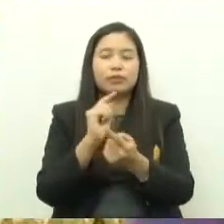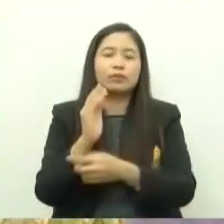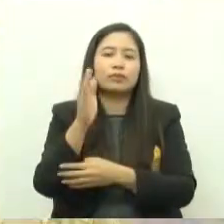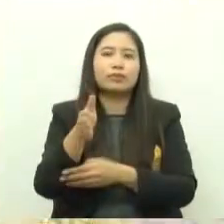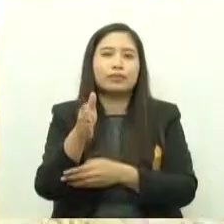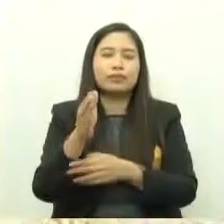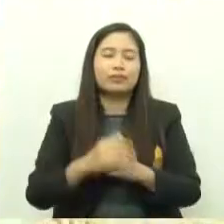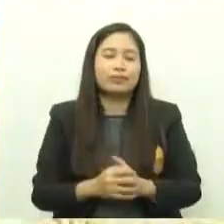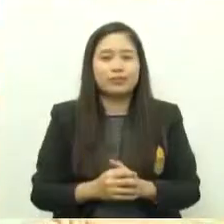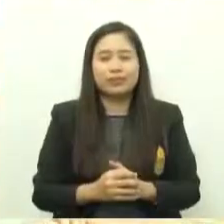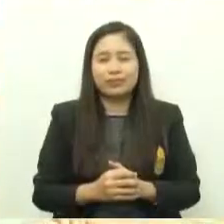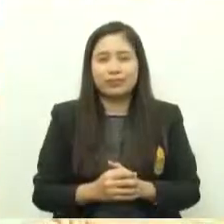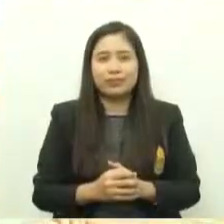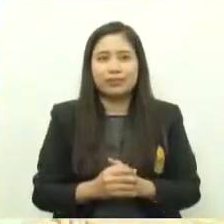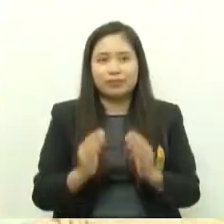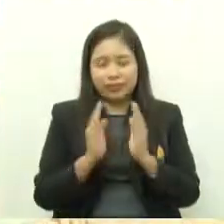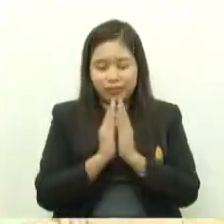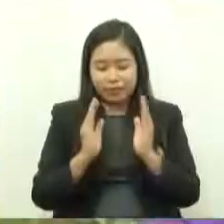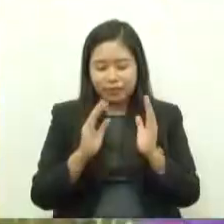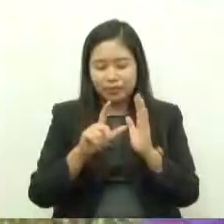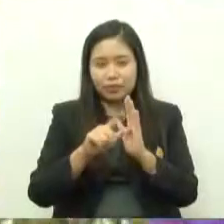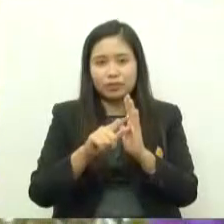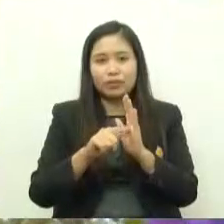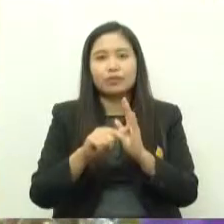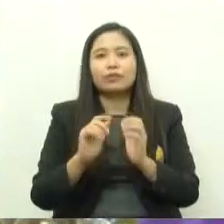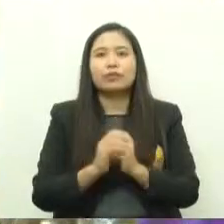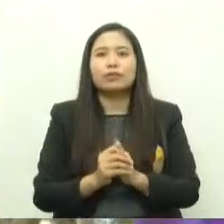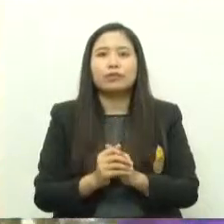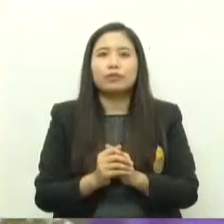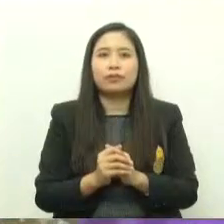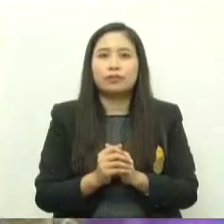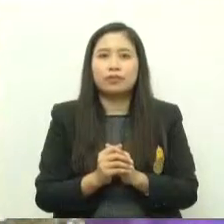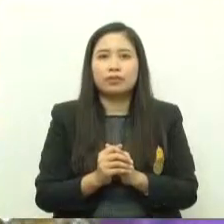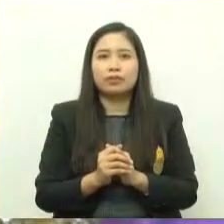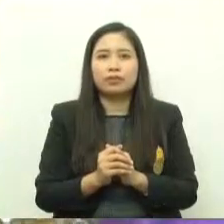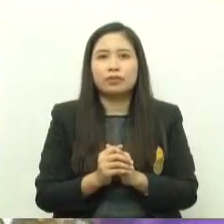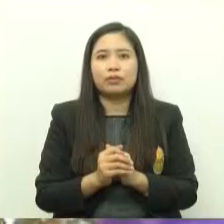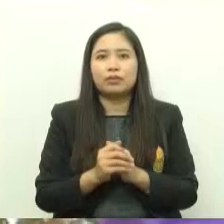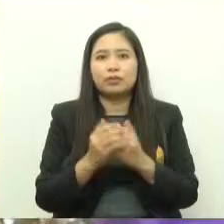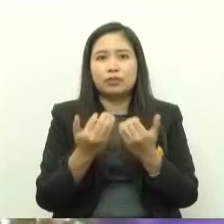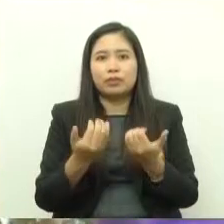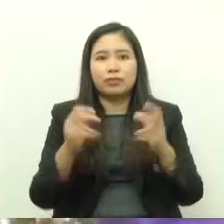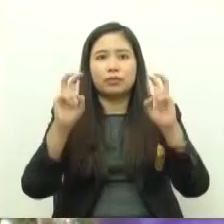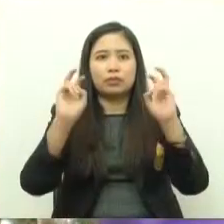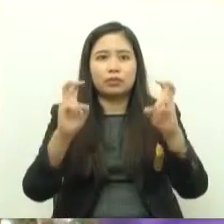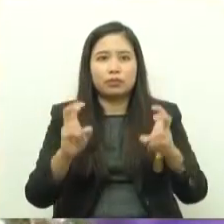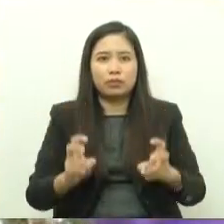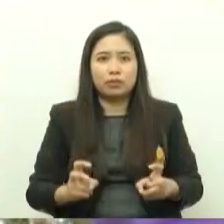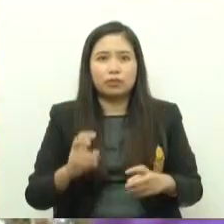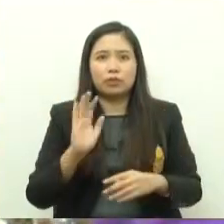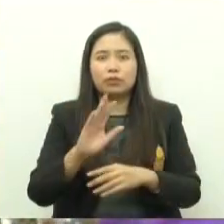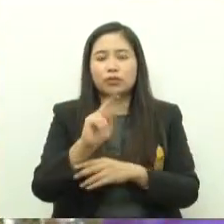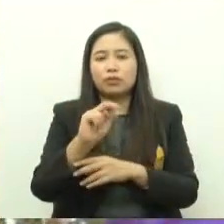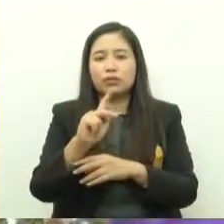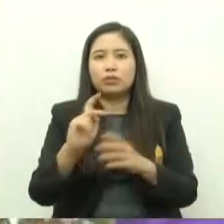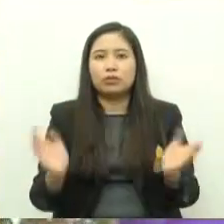ครับขอบพระคุณท่านเลขาเป็นอย่างสูงนะครับอ่าท่านให้เกิดนำโดยเฉพาะในประเด็นของพื้นที่เป็นฐานนวัตกรรมขับเคลื่อนนะ